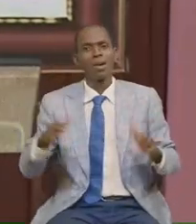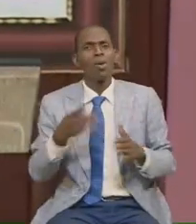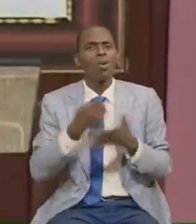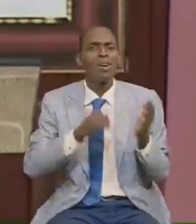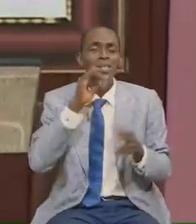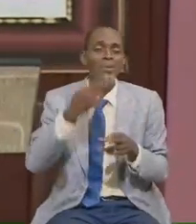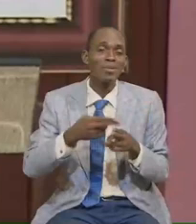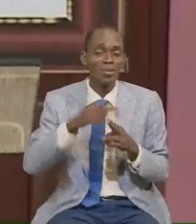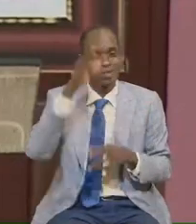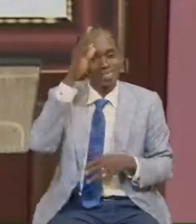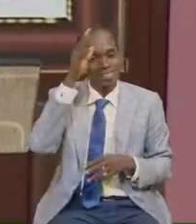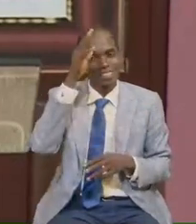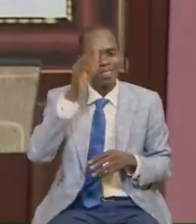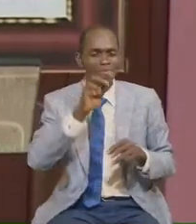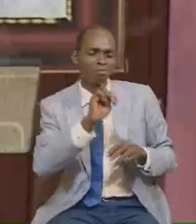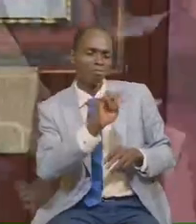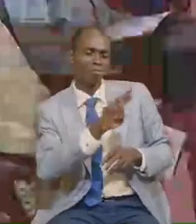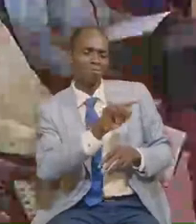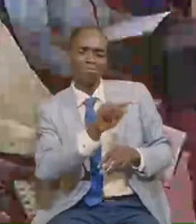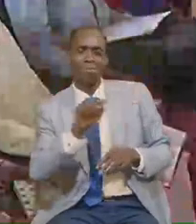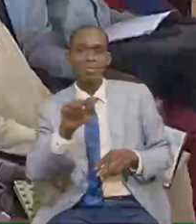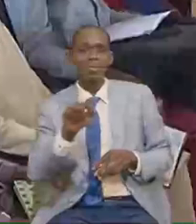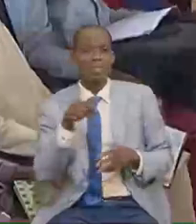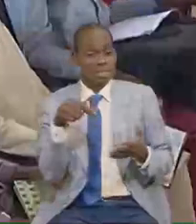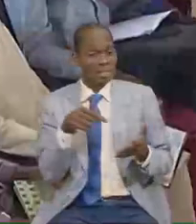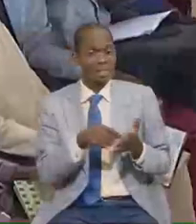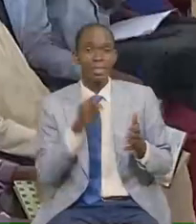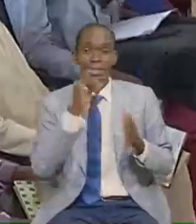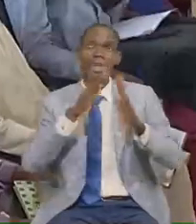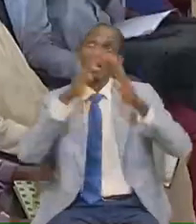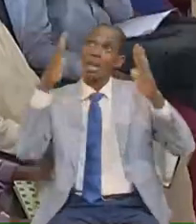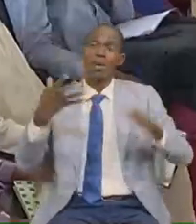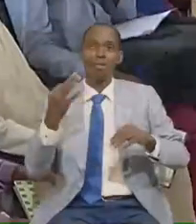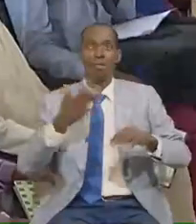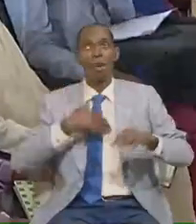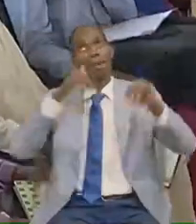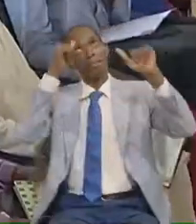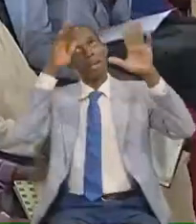qui? Non, il dit non, c'est la maison de mon père, au ciel.